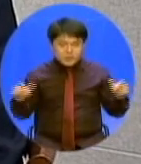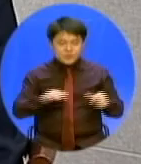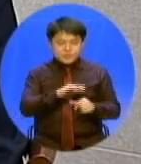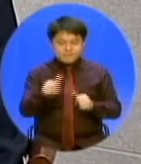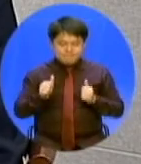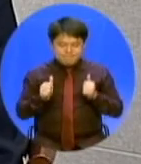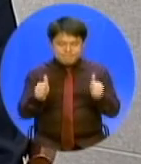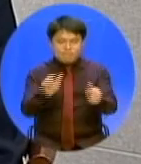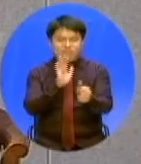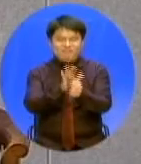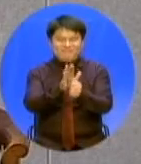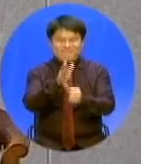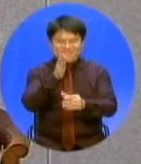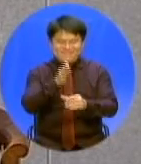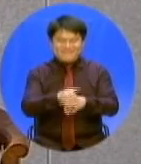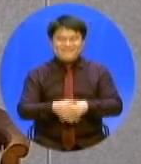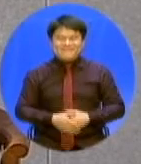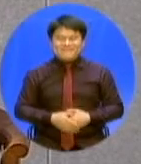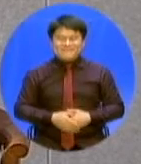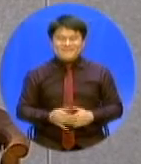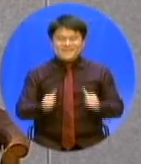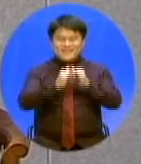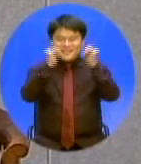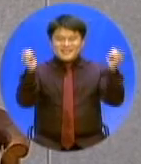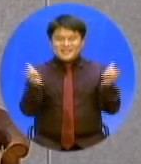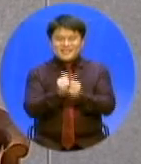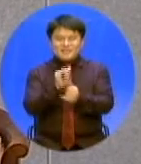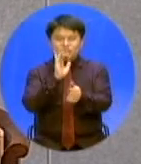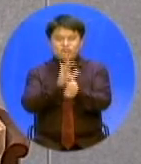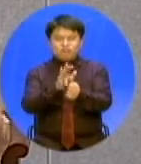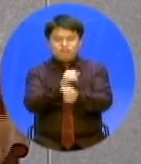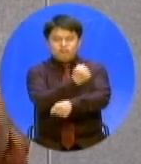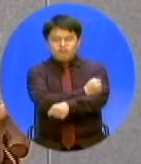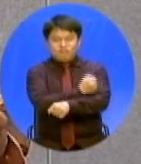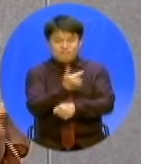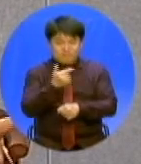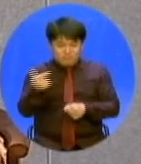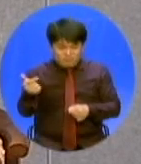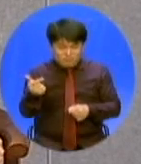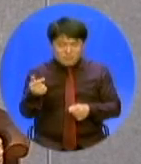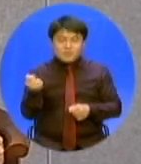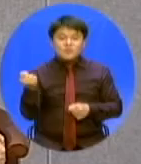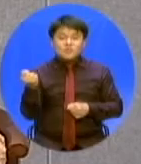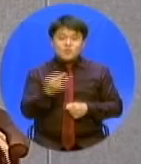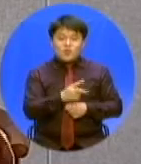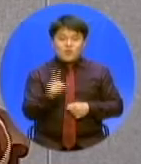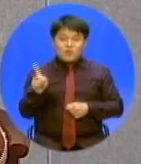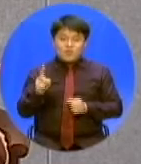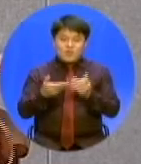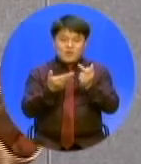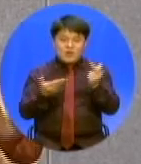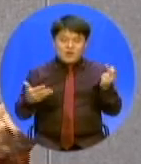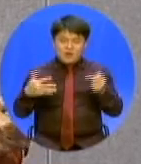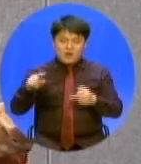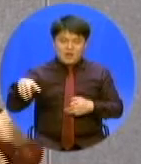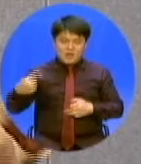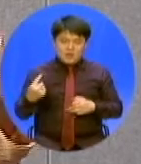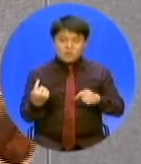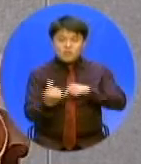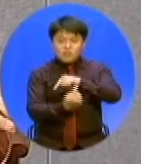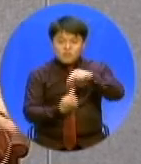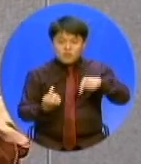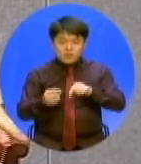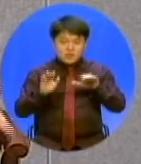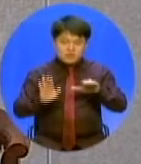하고 있습니다. 예. 지금 많은 사회공헌을 네. 하고 계시는데 이런 사회공헌과 더불어 강원랜드의 경영이 지금